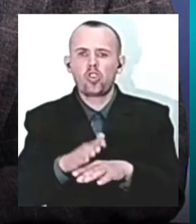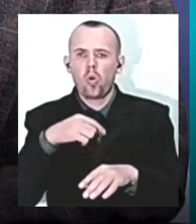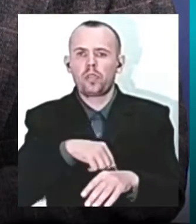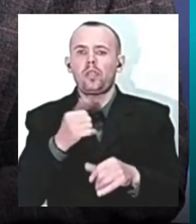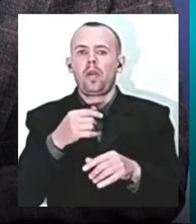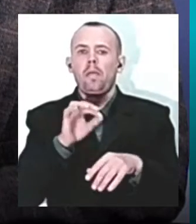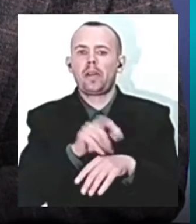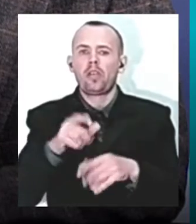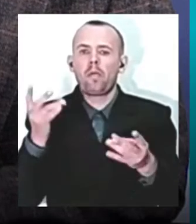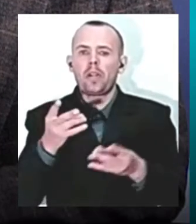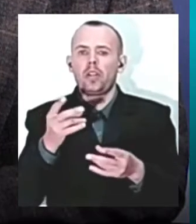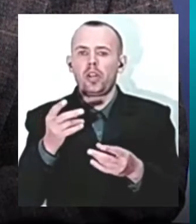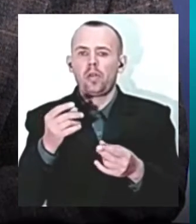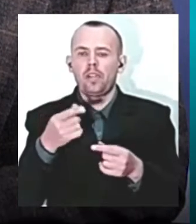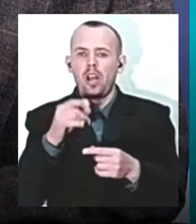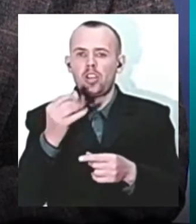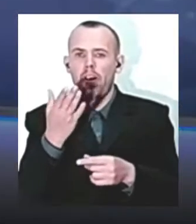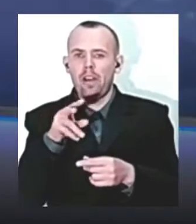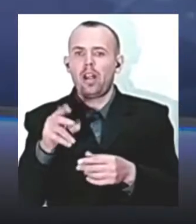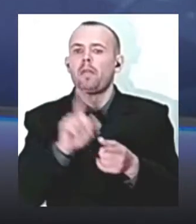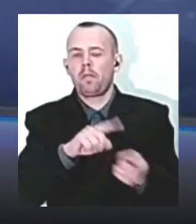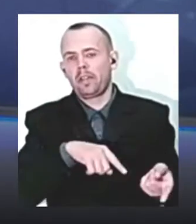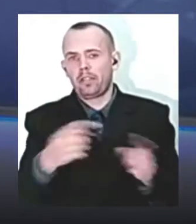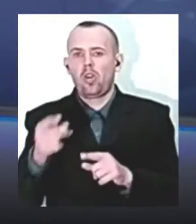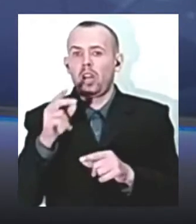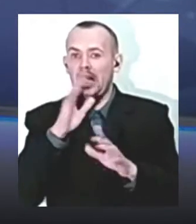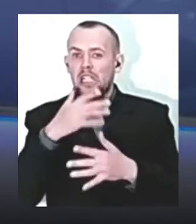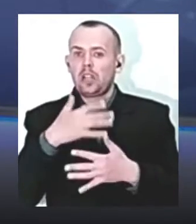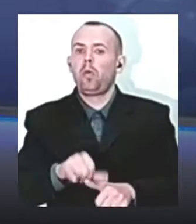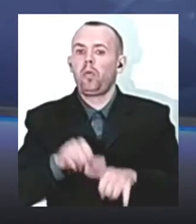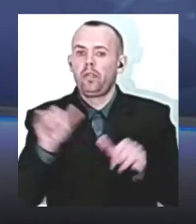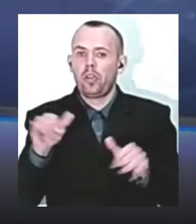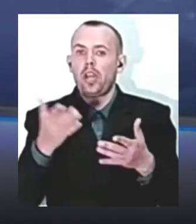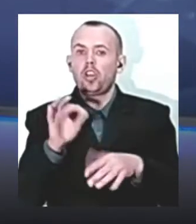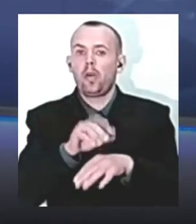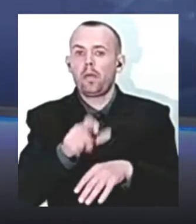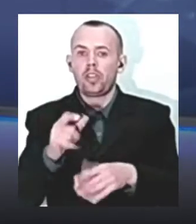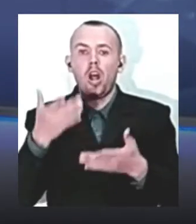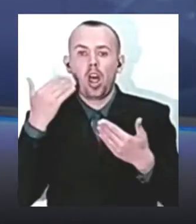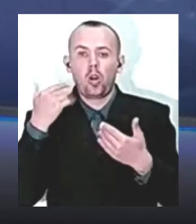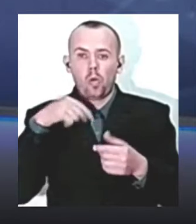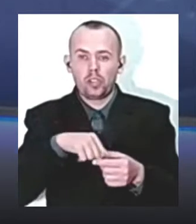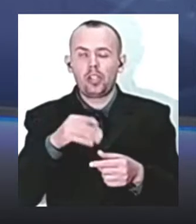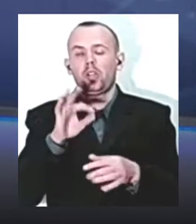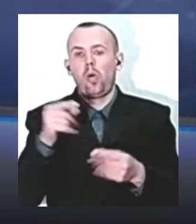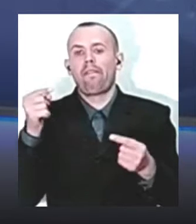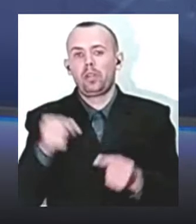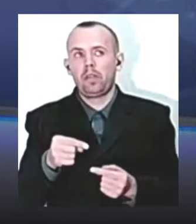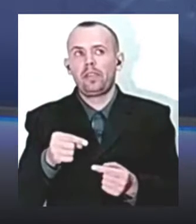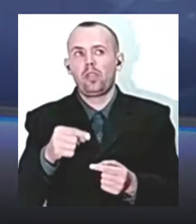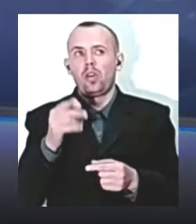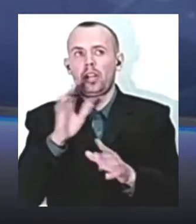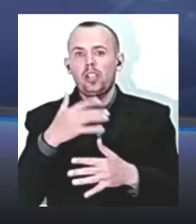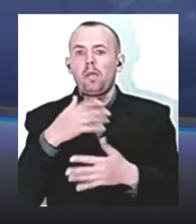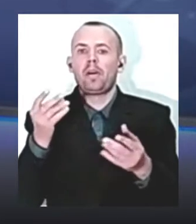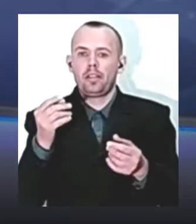на ШВЛ переводити, потреба в кисню збільшується. Якщо пацієнти в легкому стані, то, відповідно, кисня потребується